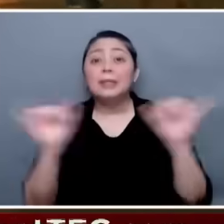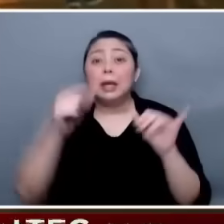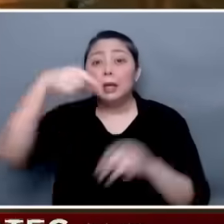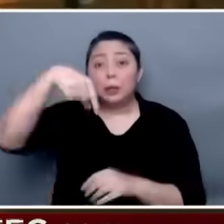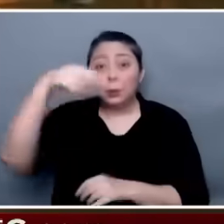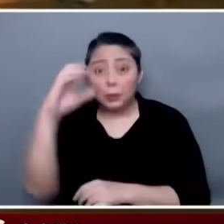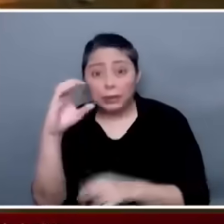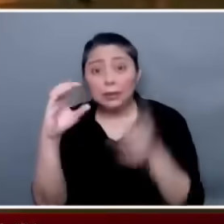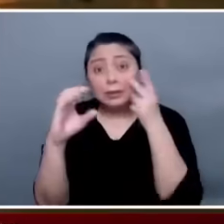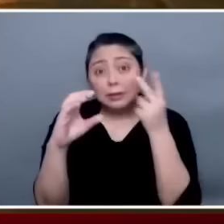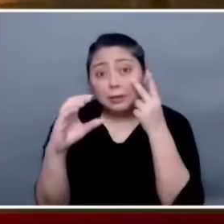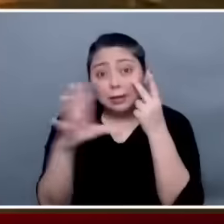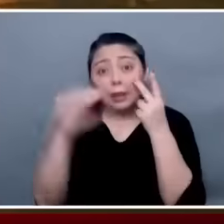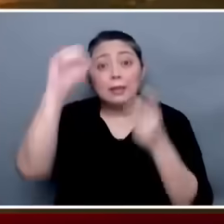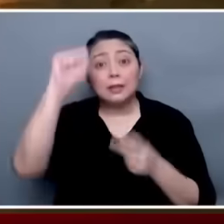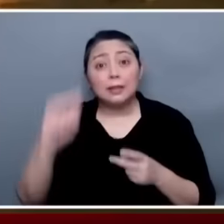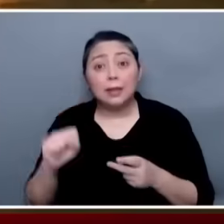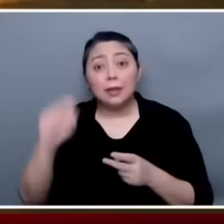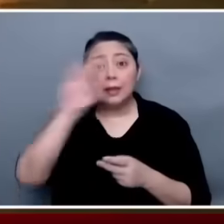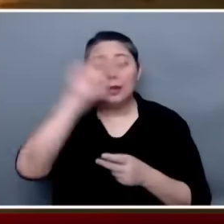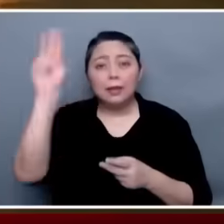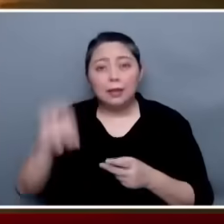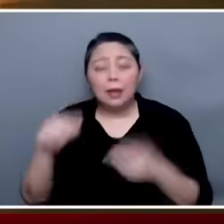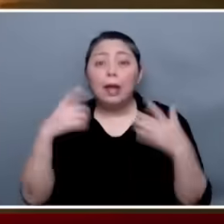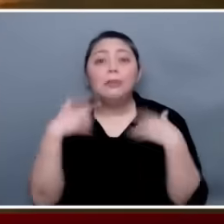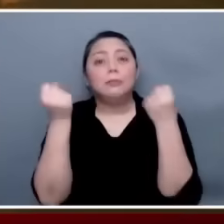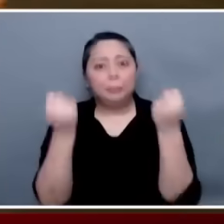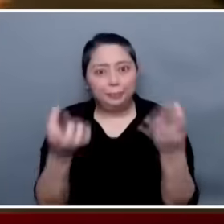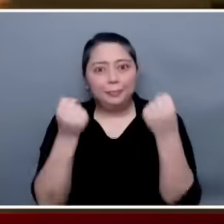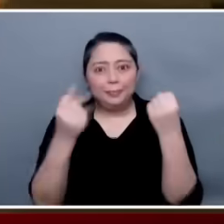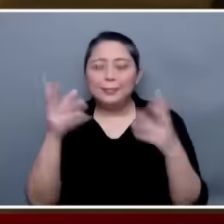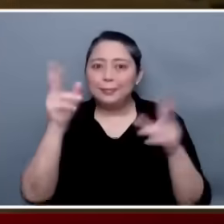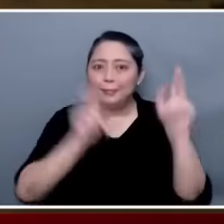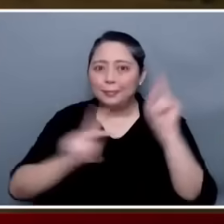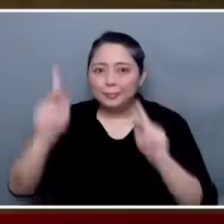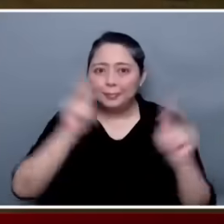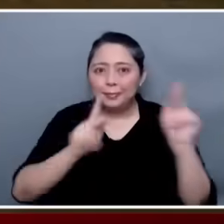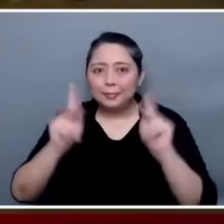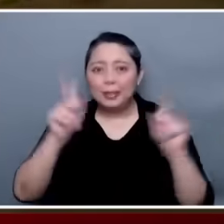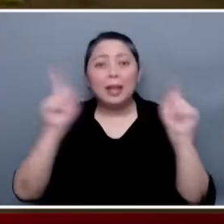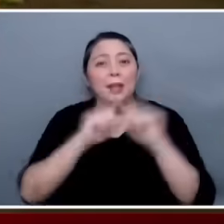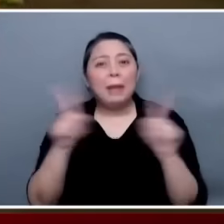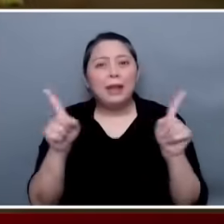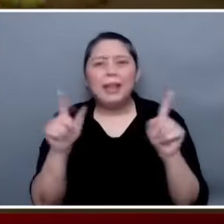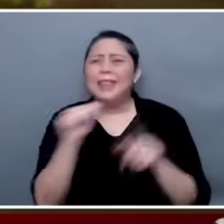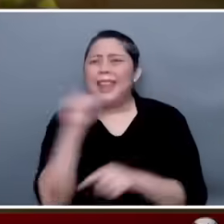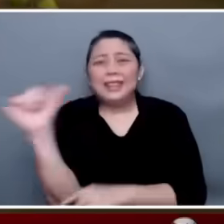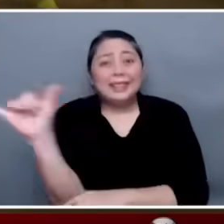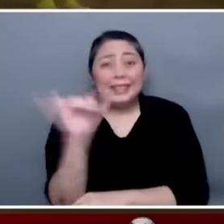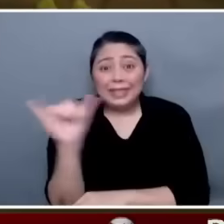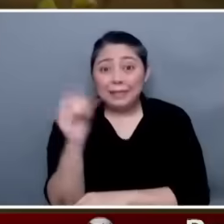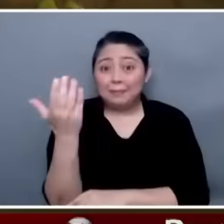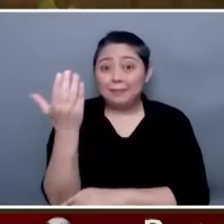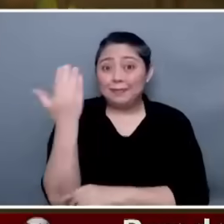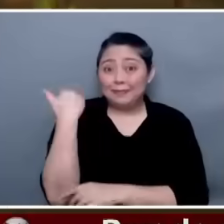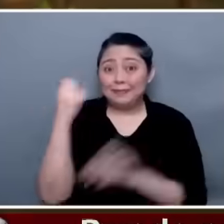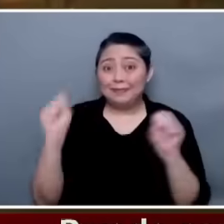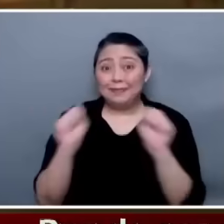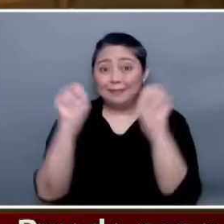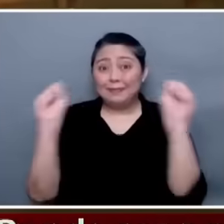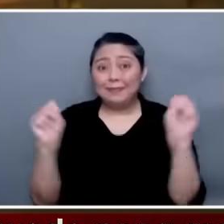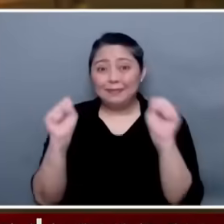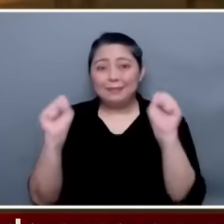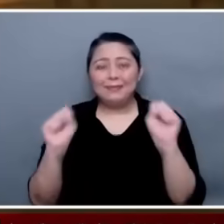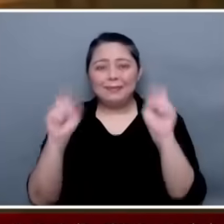Manila. At napansin natin marami yung tao Karen pero hindi kasing dami nung nakita natin nung weekend. Pero considering na nasa